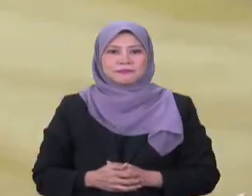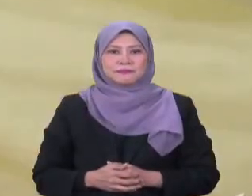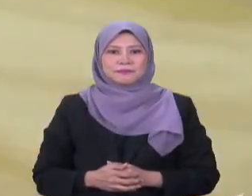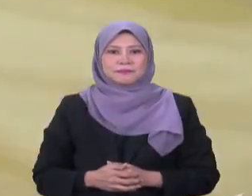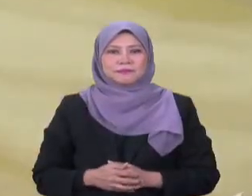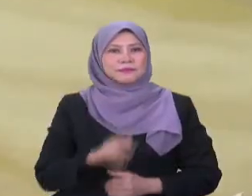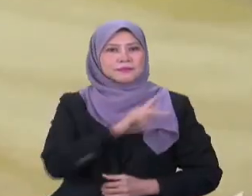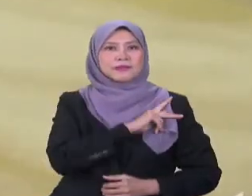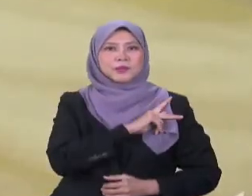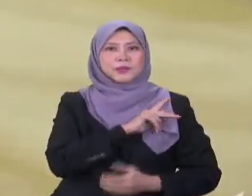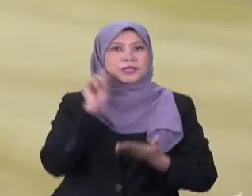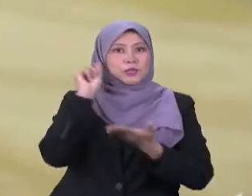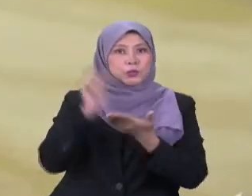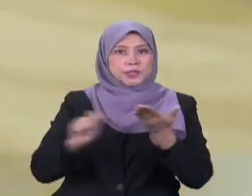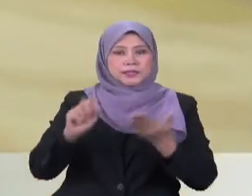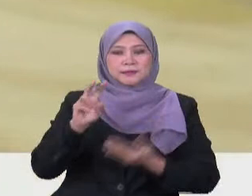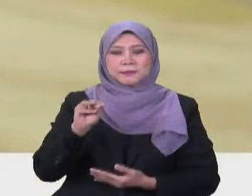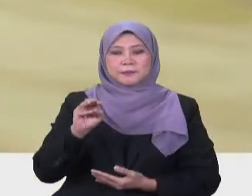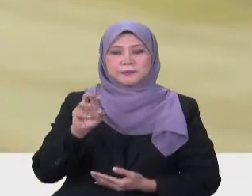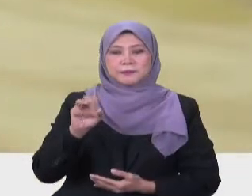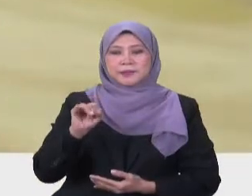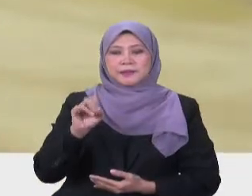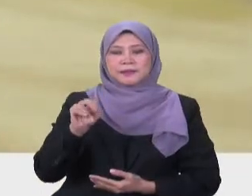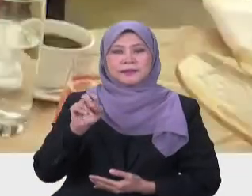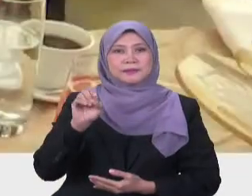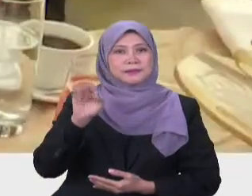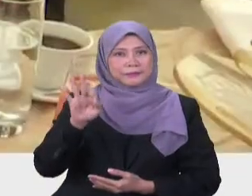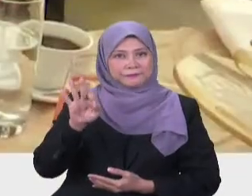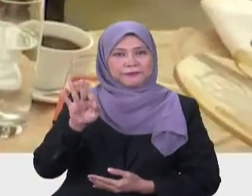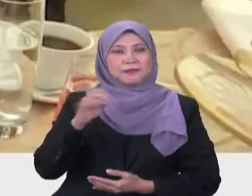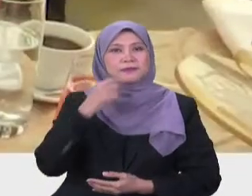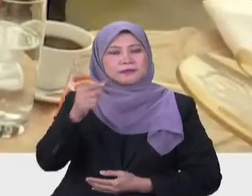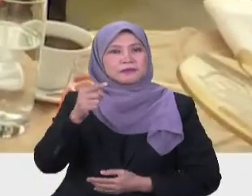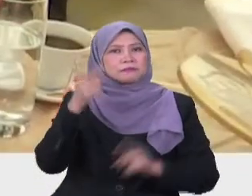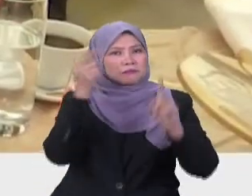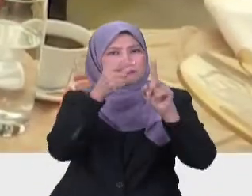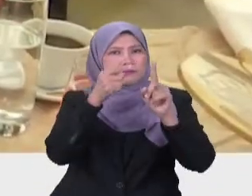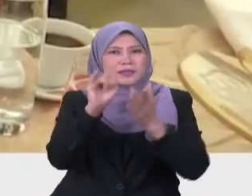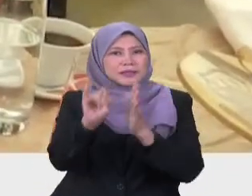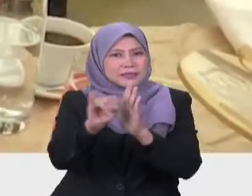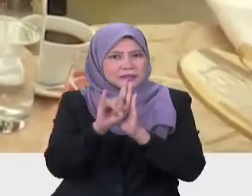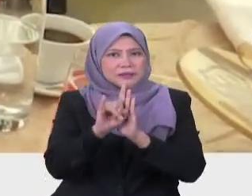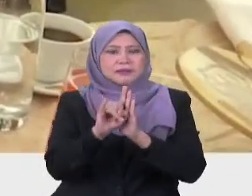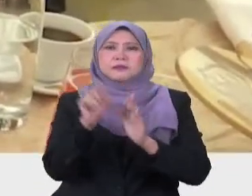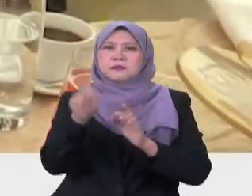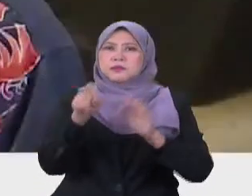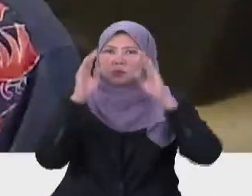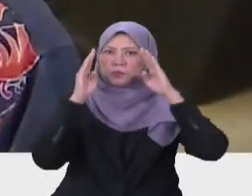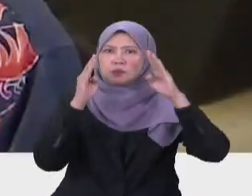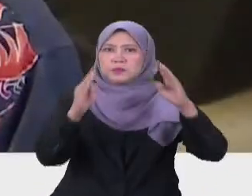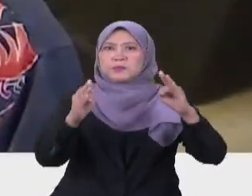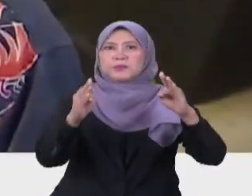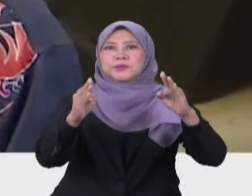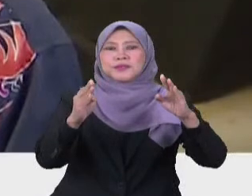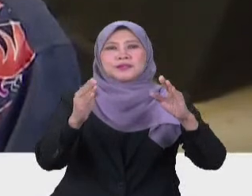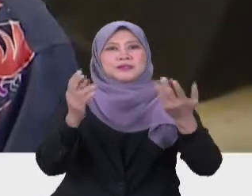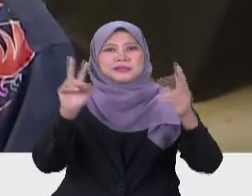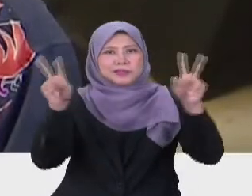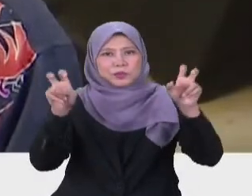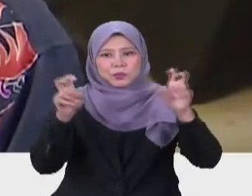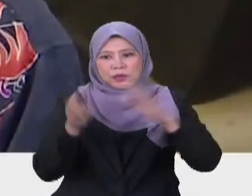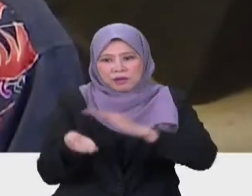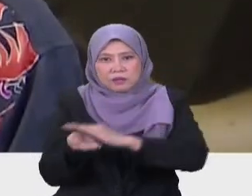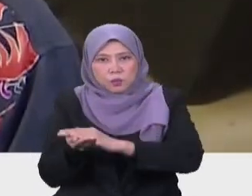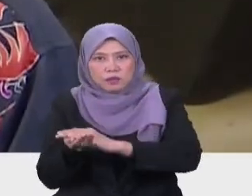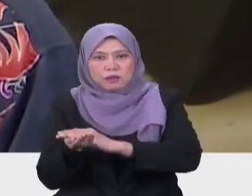menurut ketua setiausaha micef Datuk 1000s Abdul Aziz aspek integrity bukan hanya tertumpu kepada isu rasuah